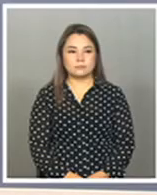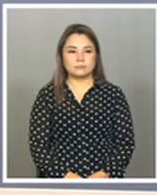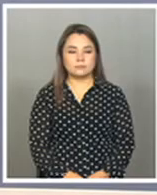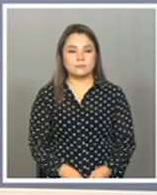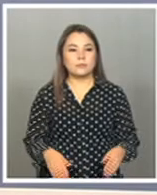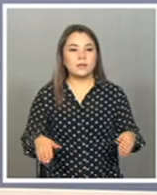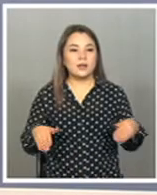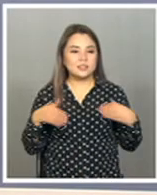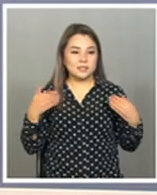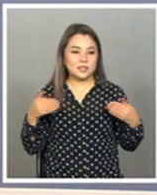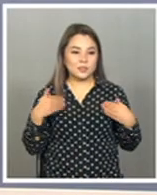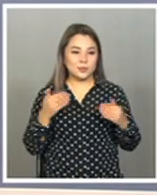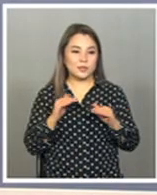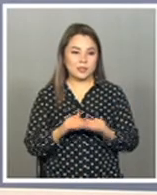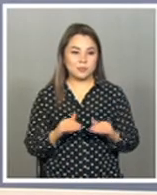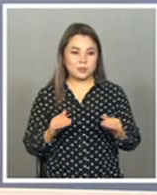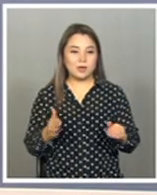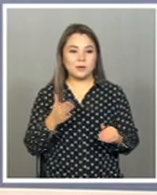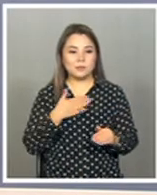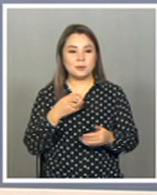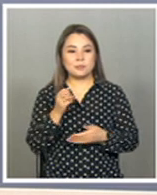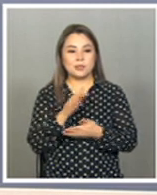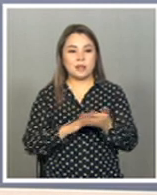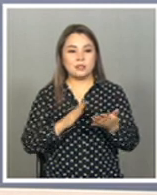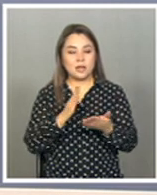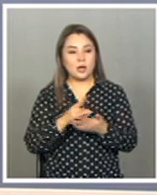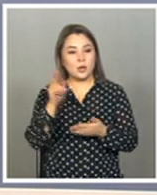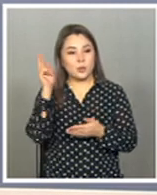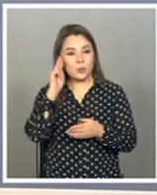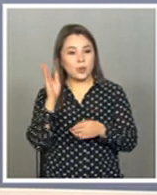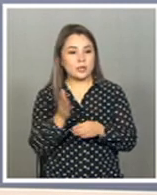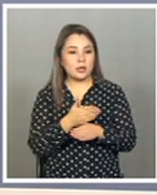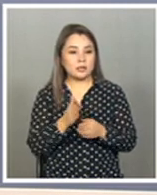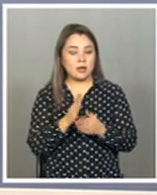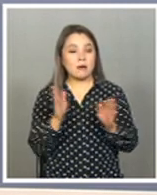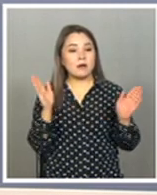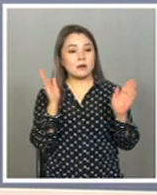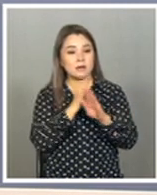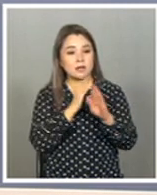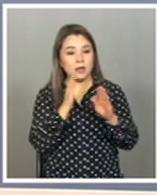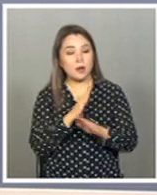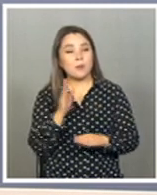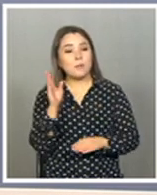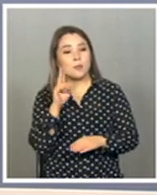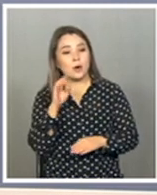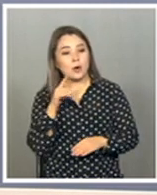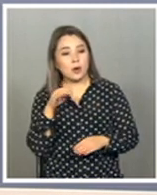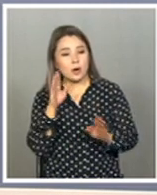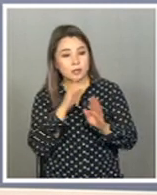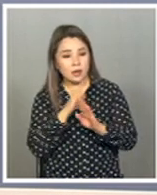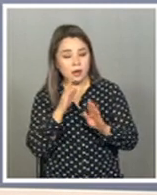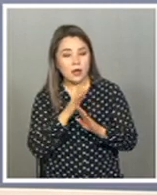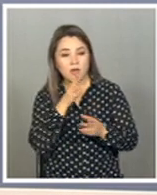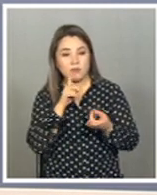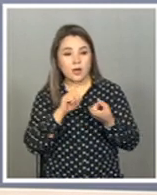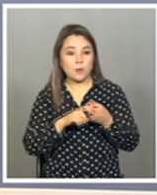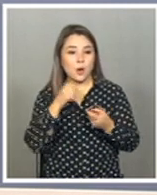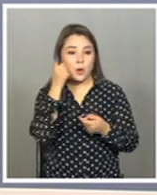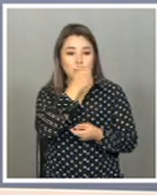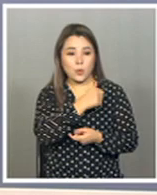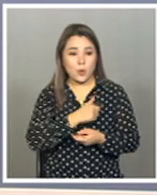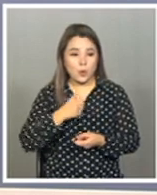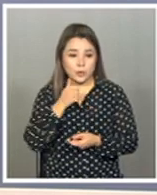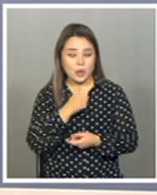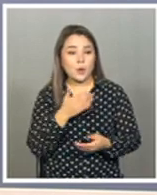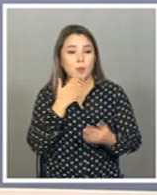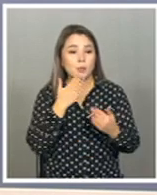Здравствуйте, ребята! Мы продолжаем изучение раздела «Климат, погода и времена года». Тема урока